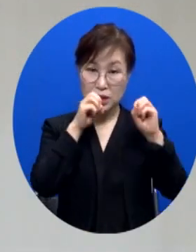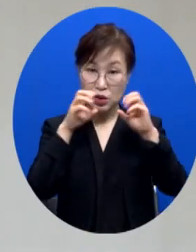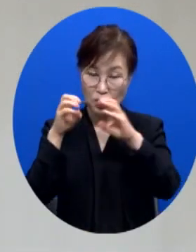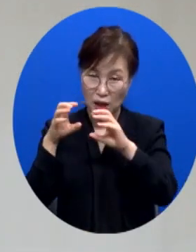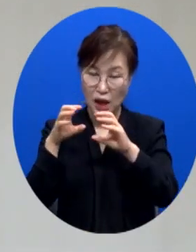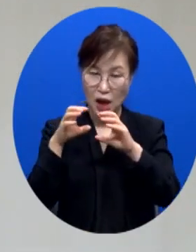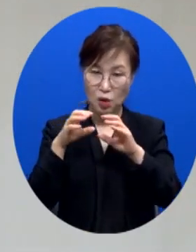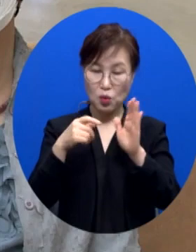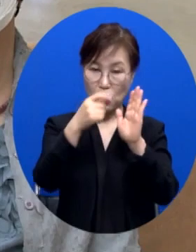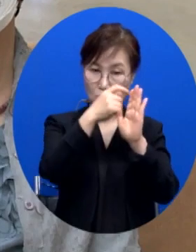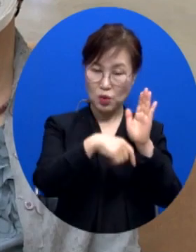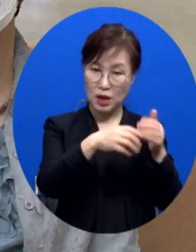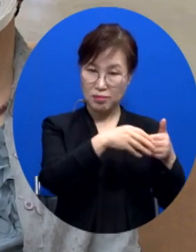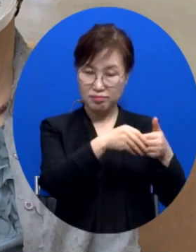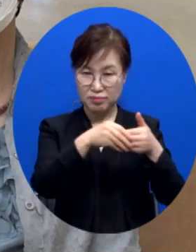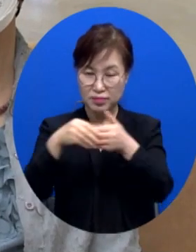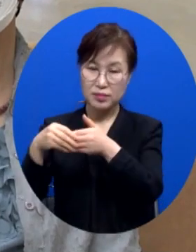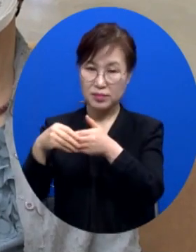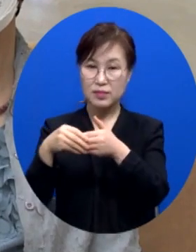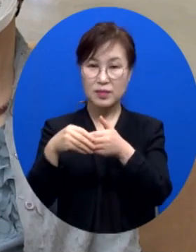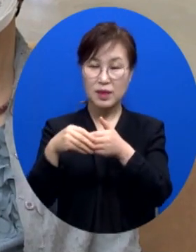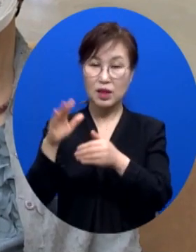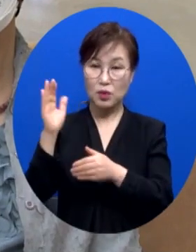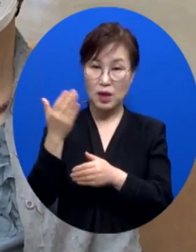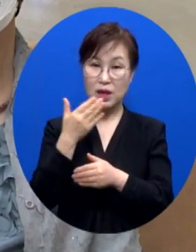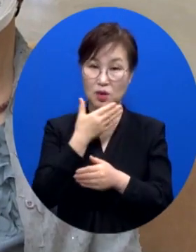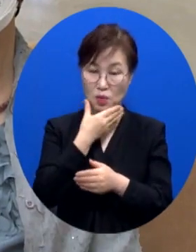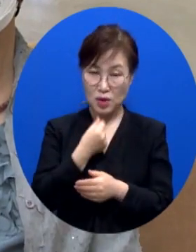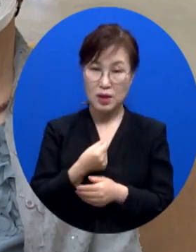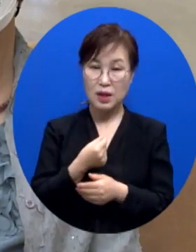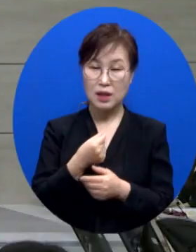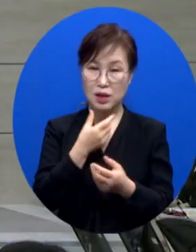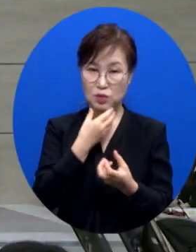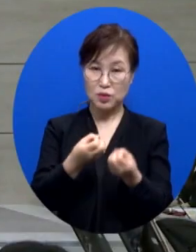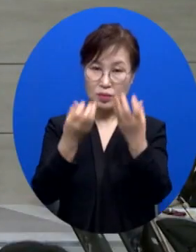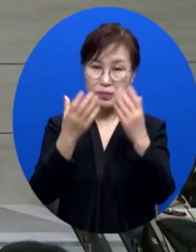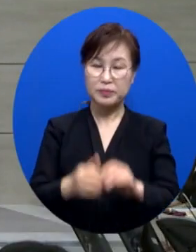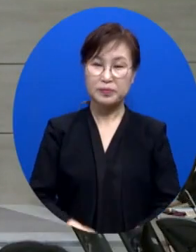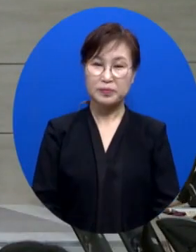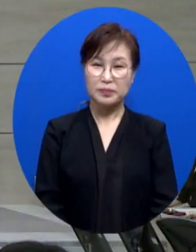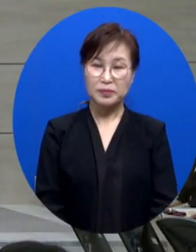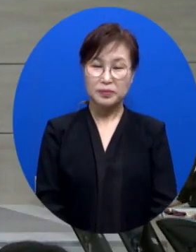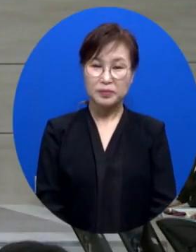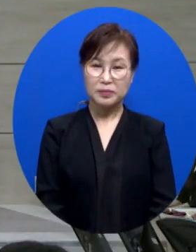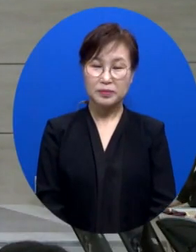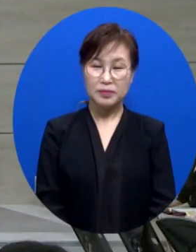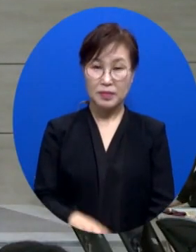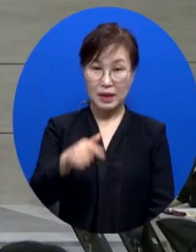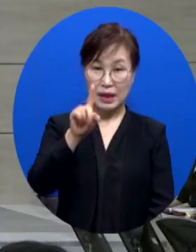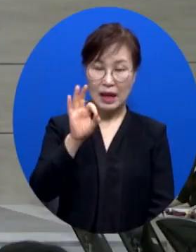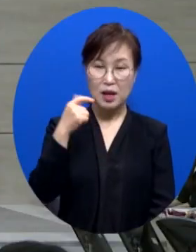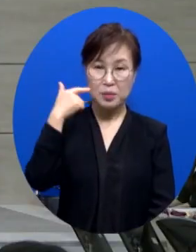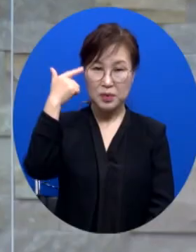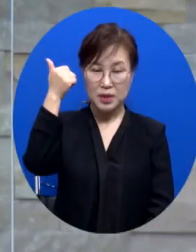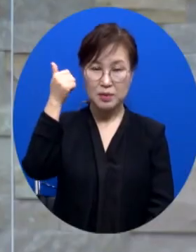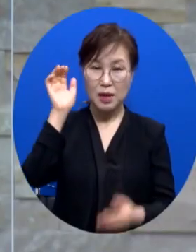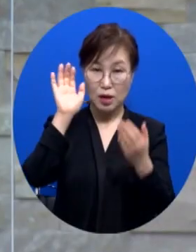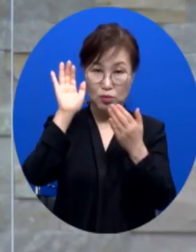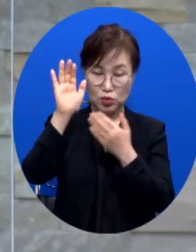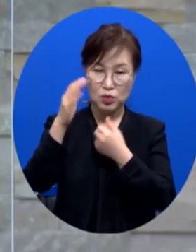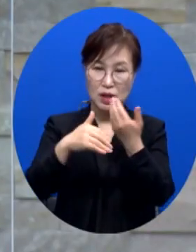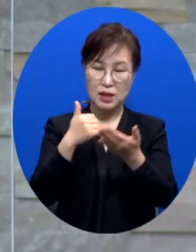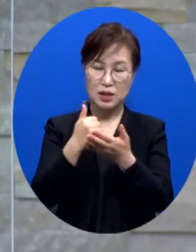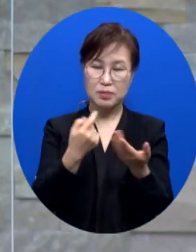교단을 이끌어나가는 역사가 일어나길 축원한다고 말했습니다. 서문로교회 강학근 목사는 앞으로도